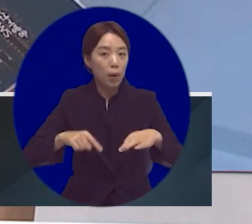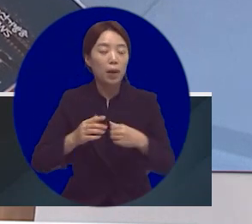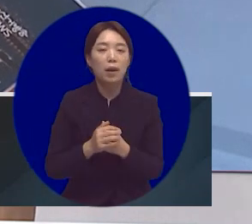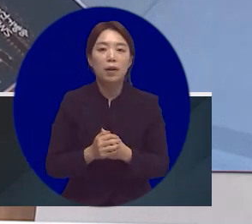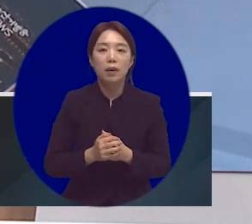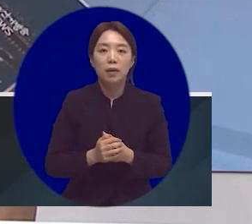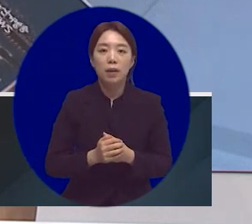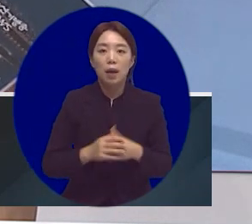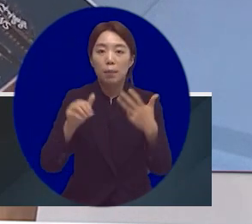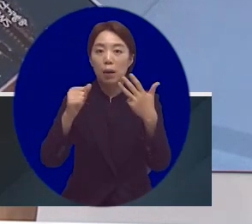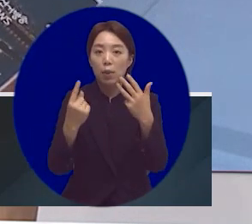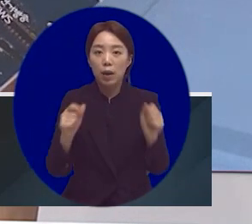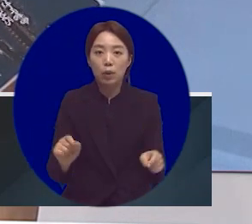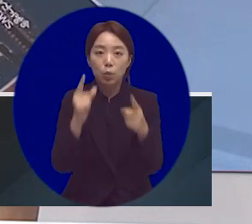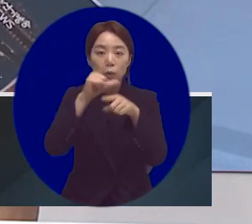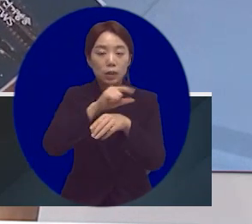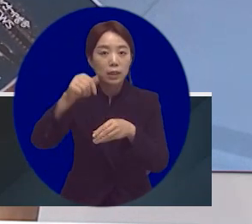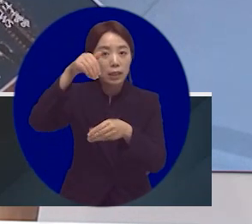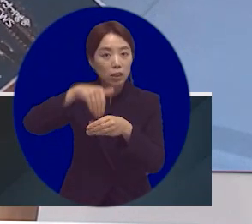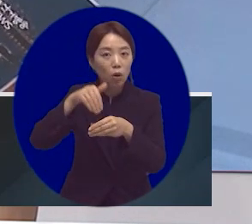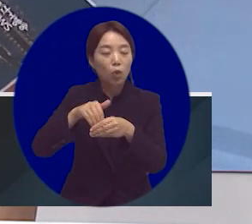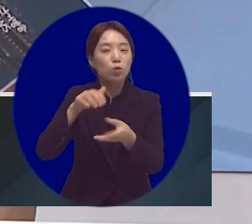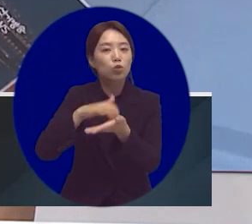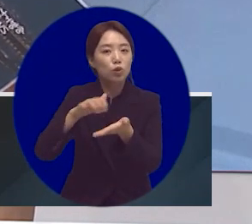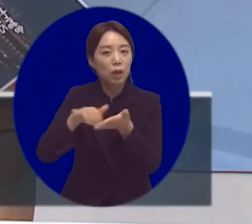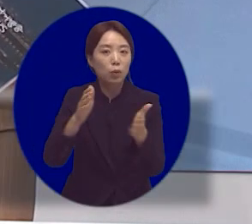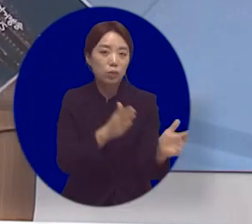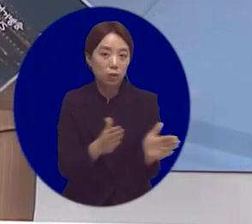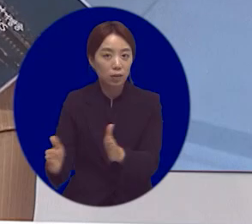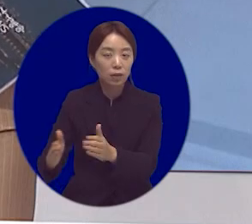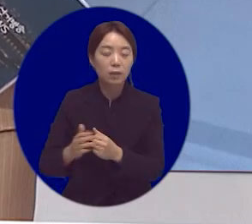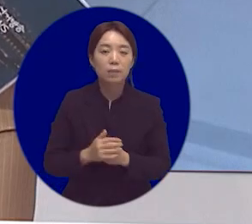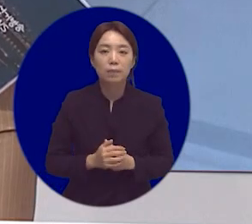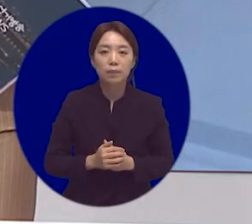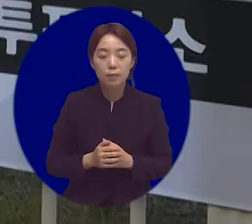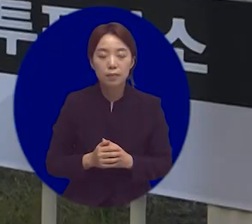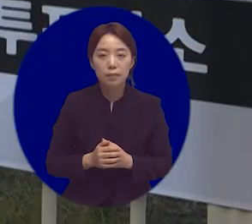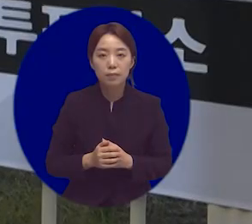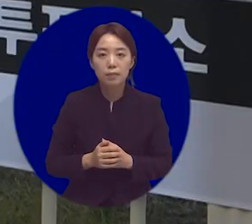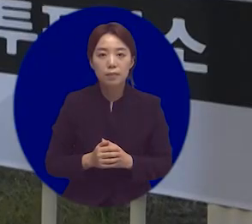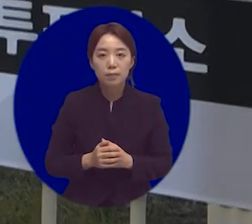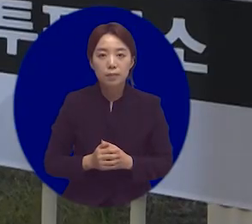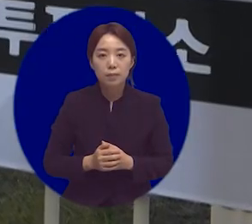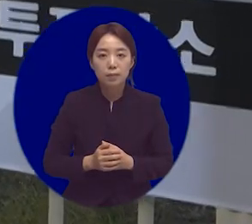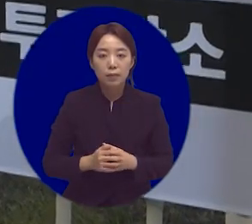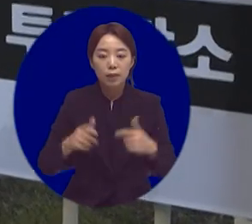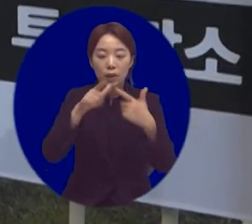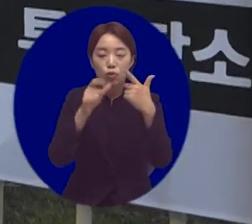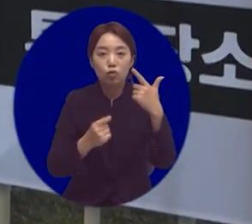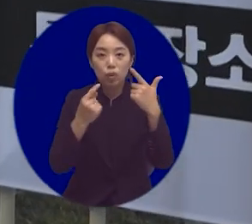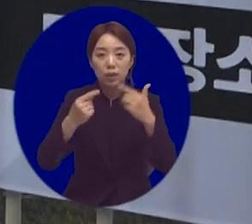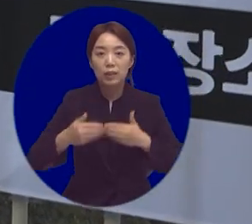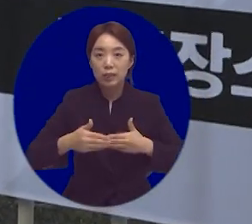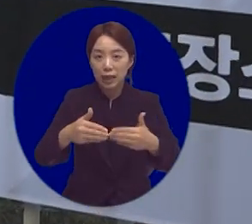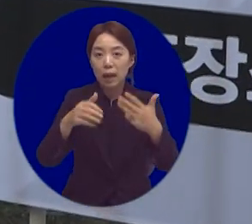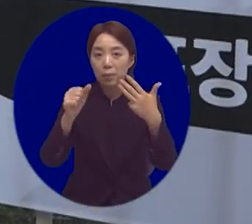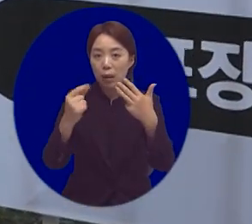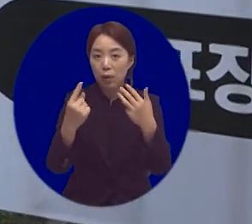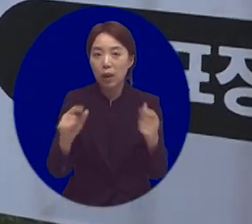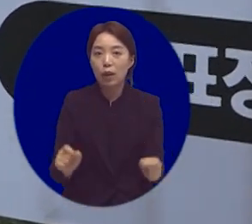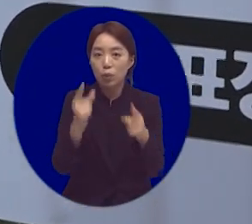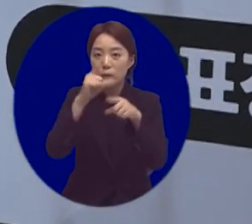시간에는 제8회 전국동시지방선거를 숫자로 정리해봤습니다. 지난 6월 1일 실시한